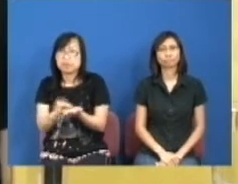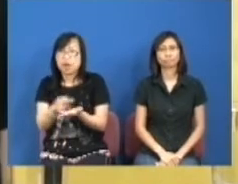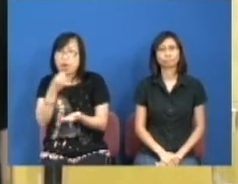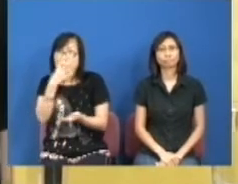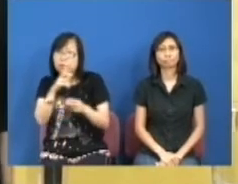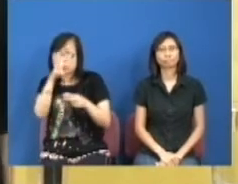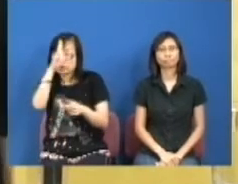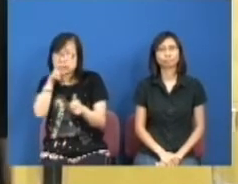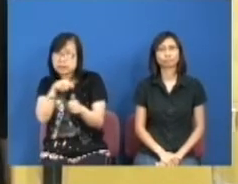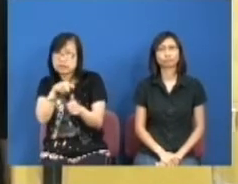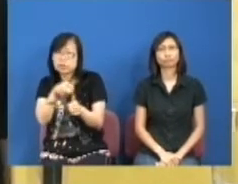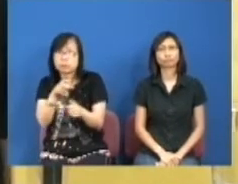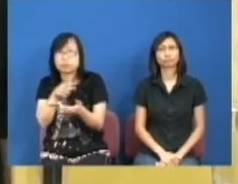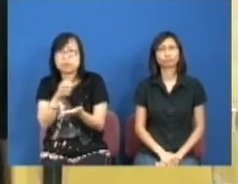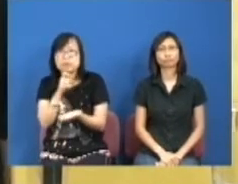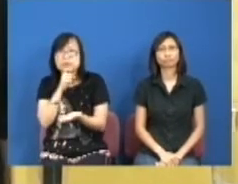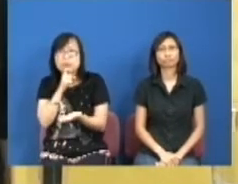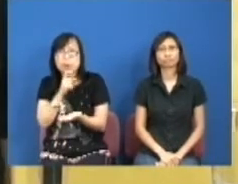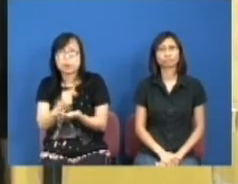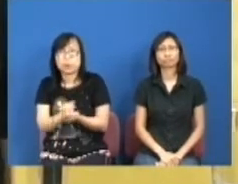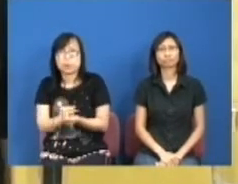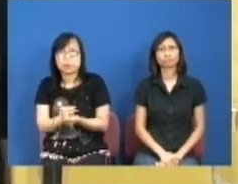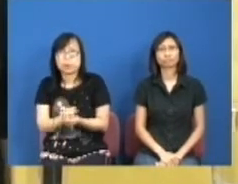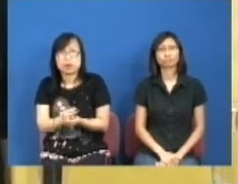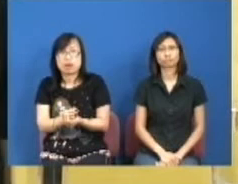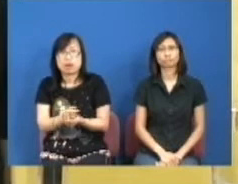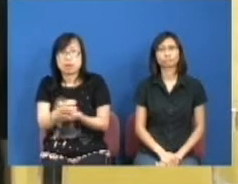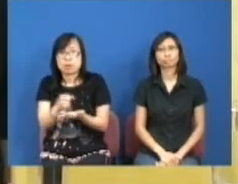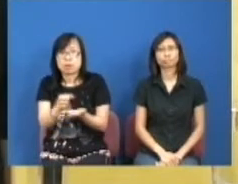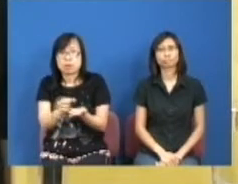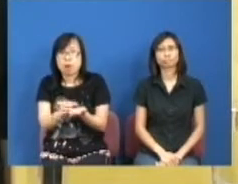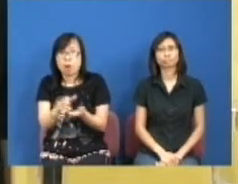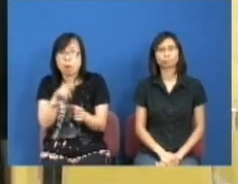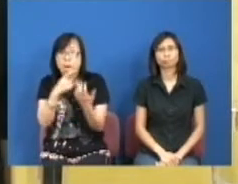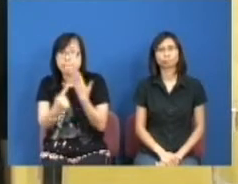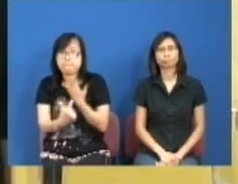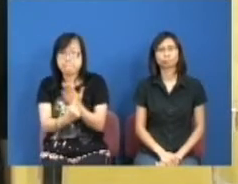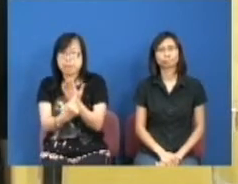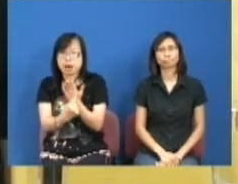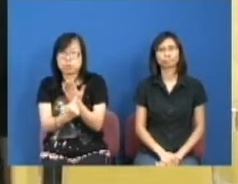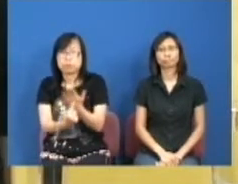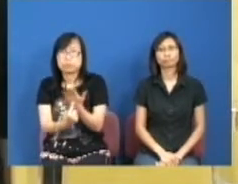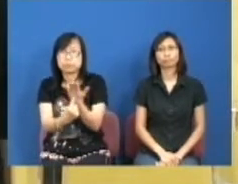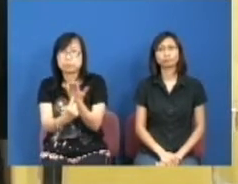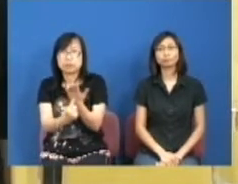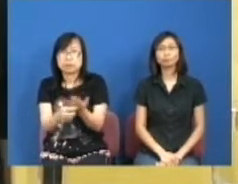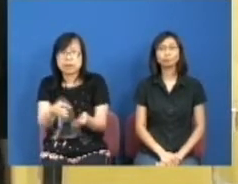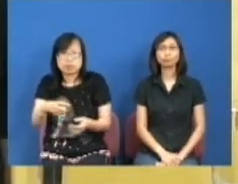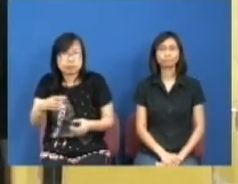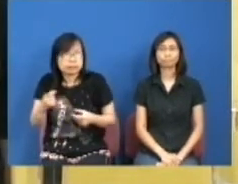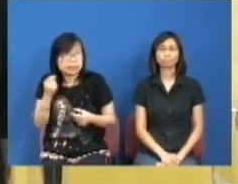政治咧就存在住好多吊軌，我哋話好多矛盾嘅現象，咁但係亦都非常之刺激